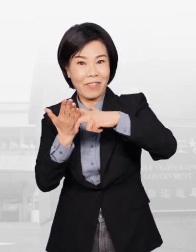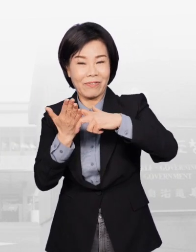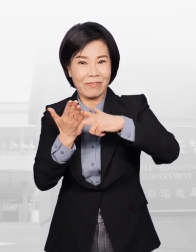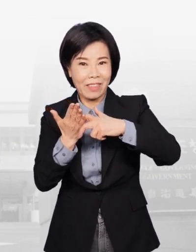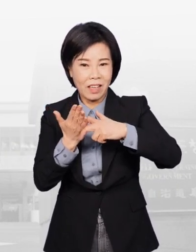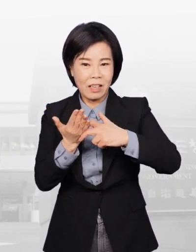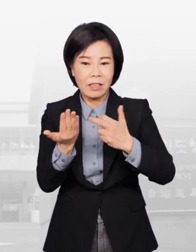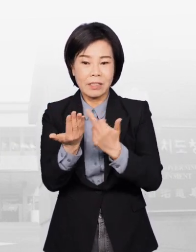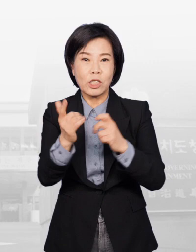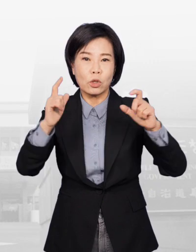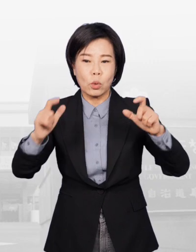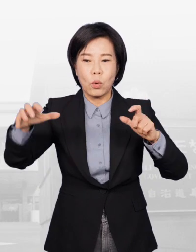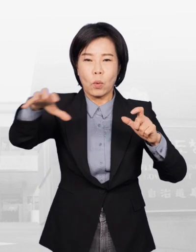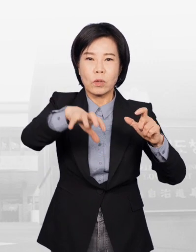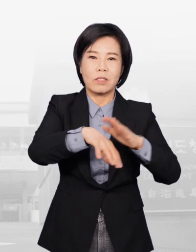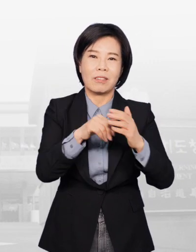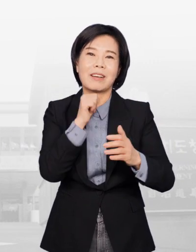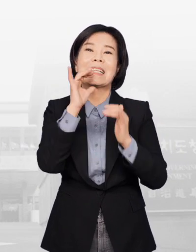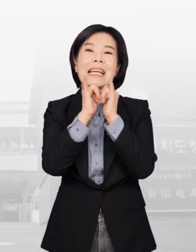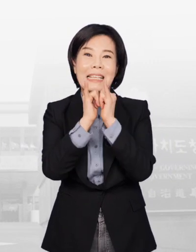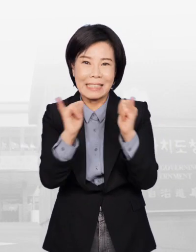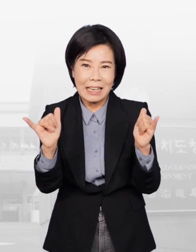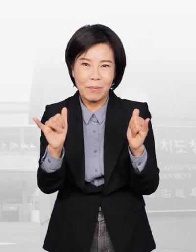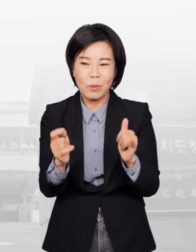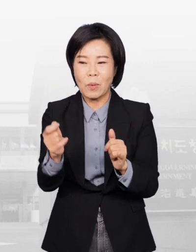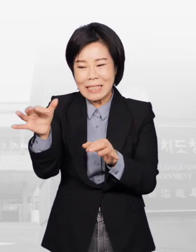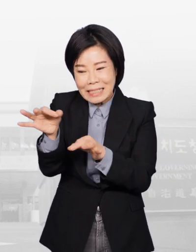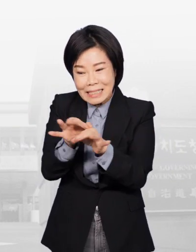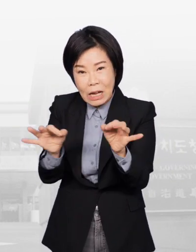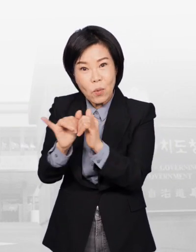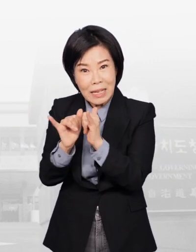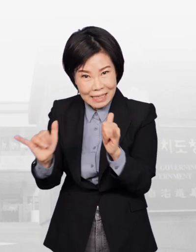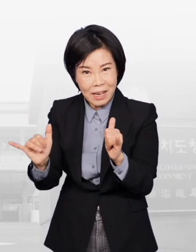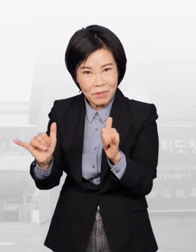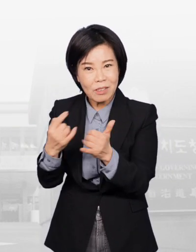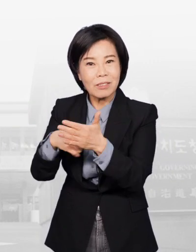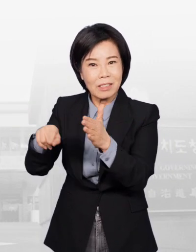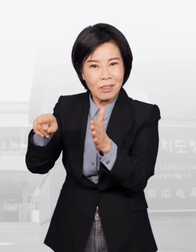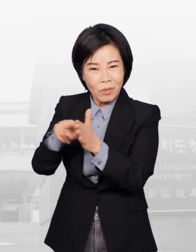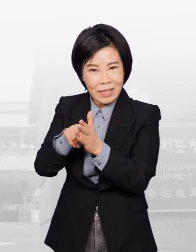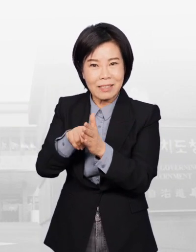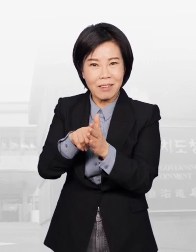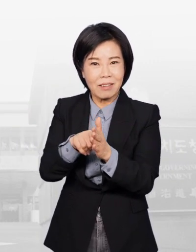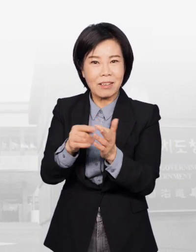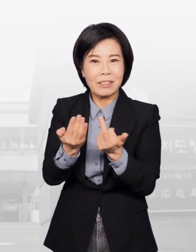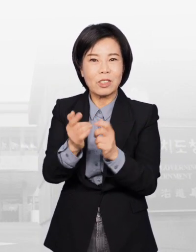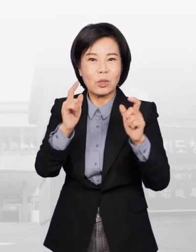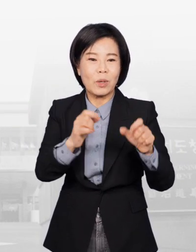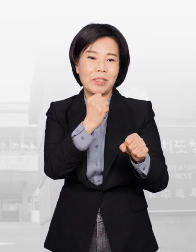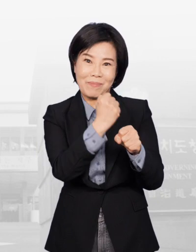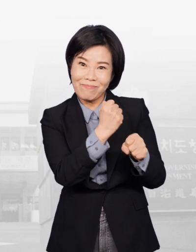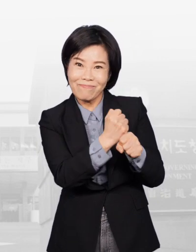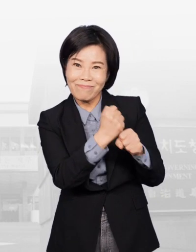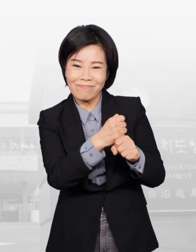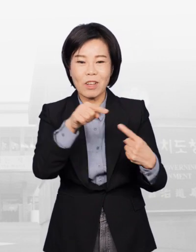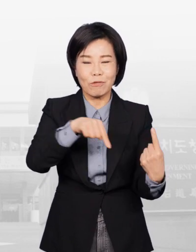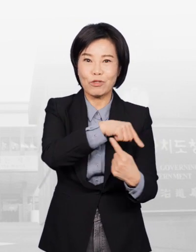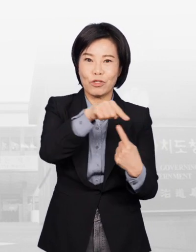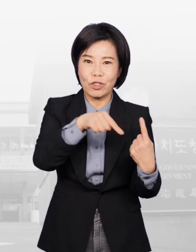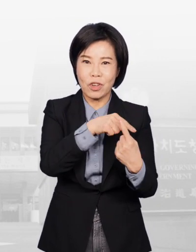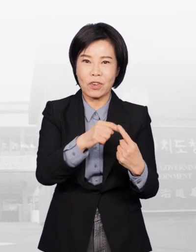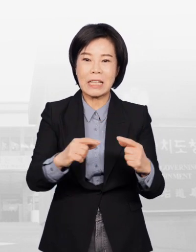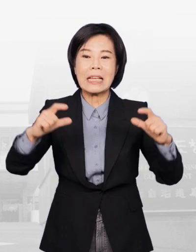전은 우리 지역의 저소득층이나 소상공인들을 위해서 저희들이